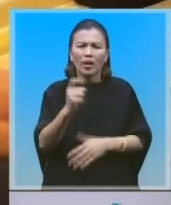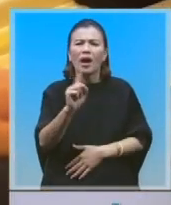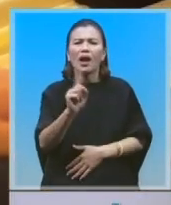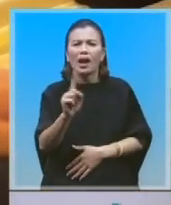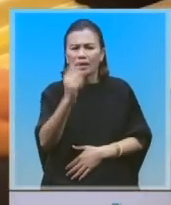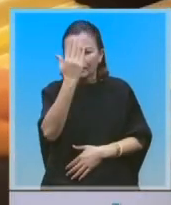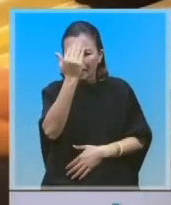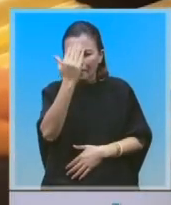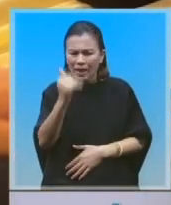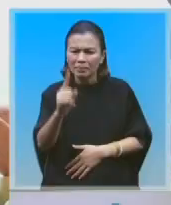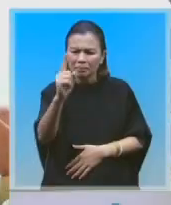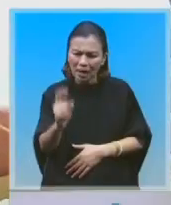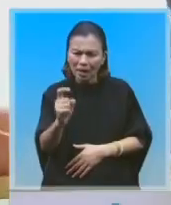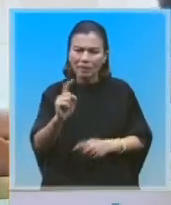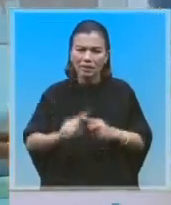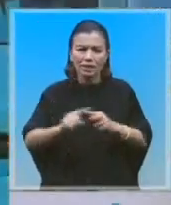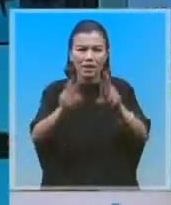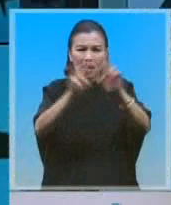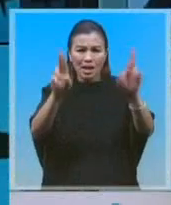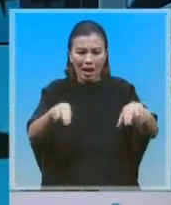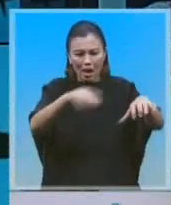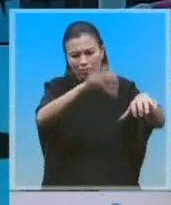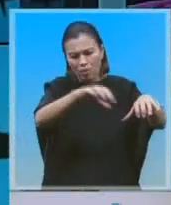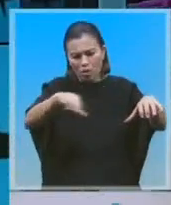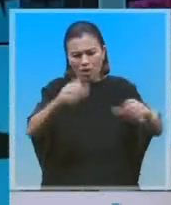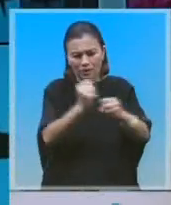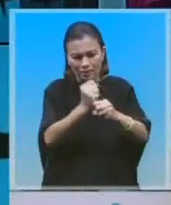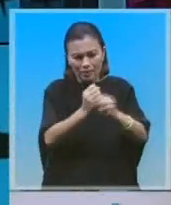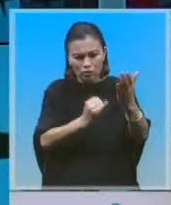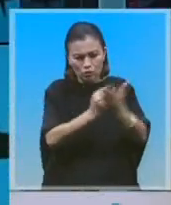พราะว่าสถานประกอบการเนี่ยก็ถูกต้องหมอนวดก็ได้รับการรับรองครับ ใช่แล้วค่ะ